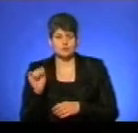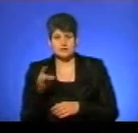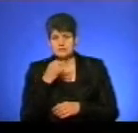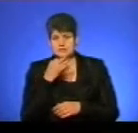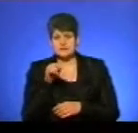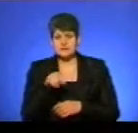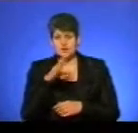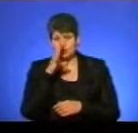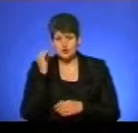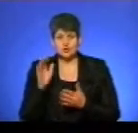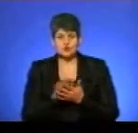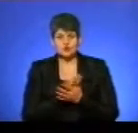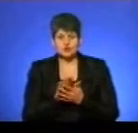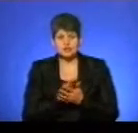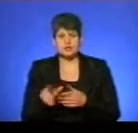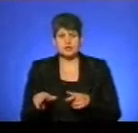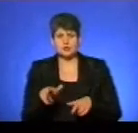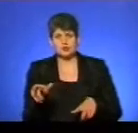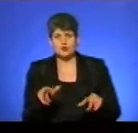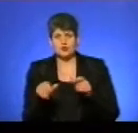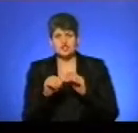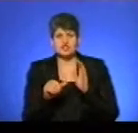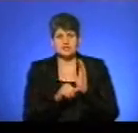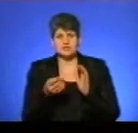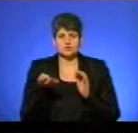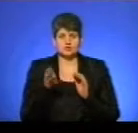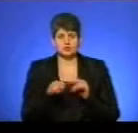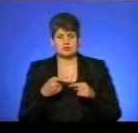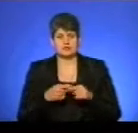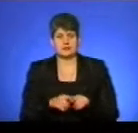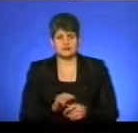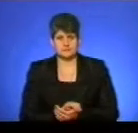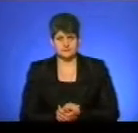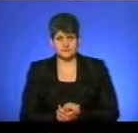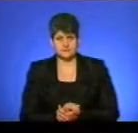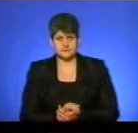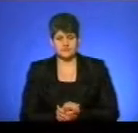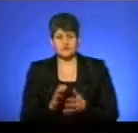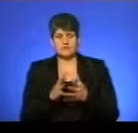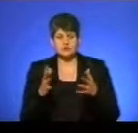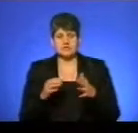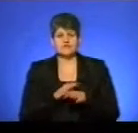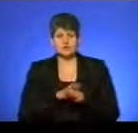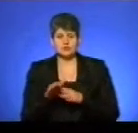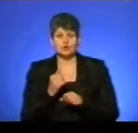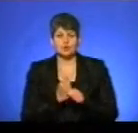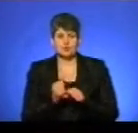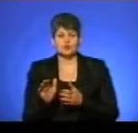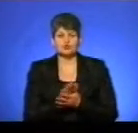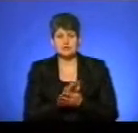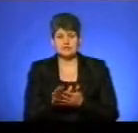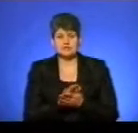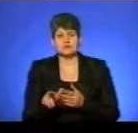цієї ночі очищали дороги і тротуари міста 16 одиниць техніки. В основному виконували роботи з очищення